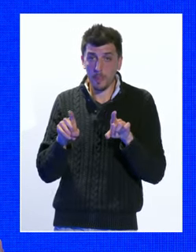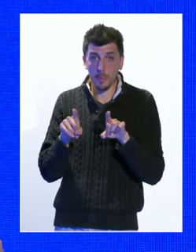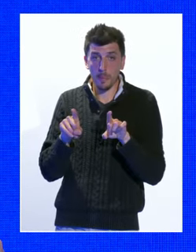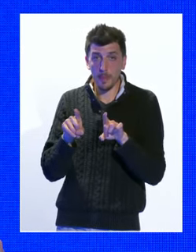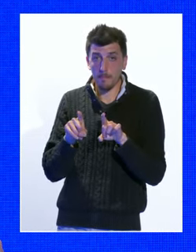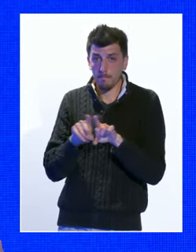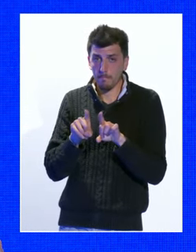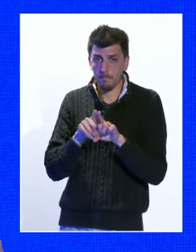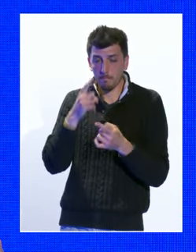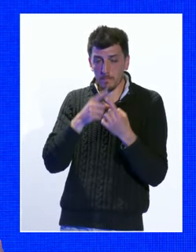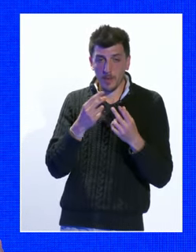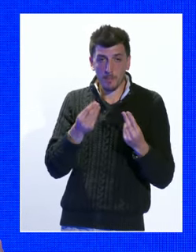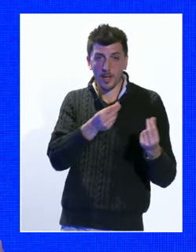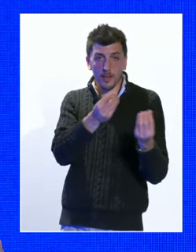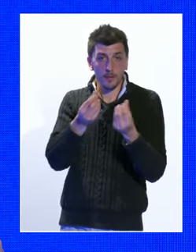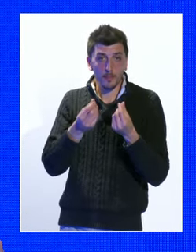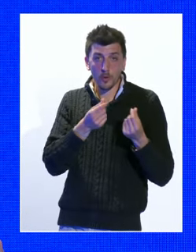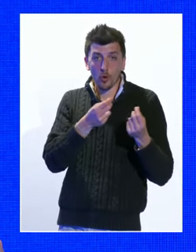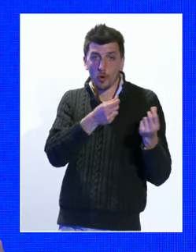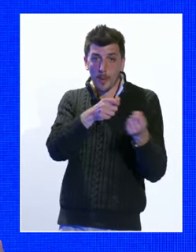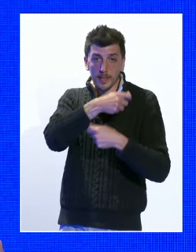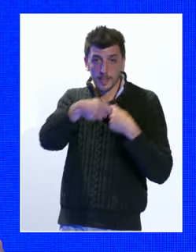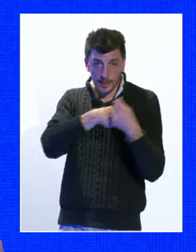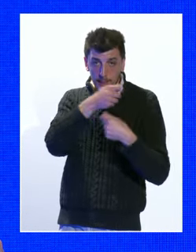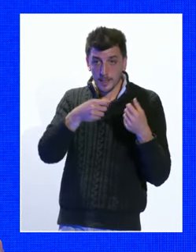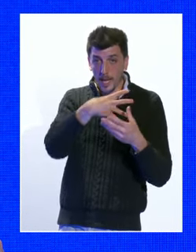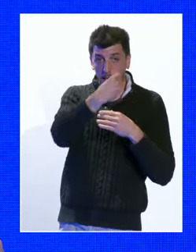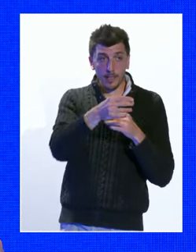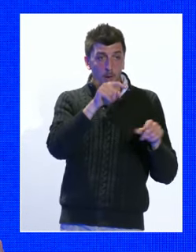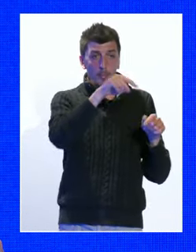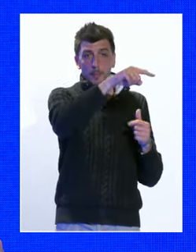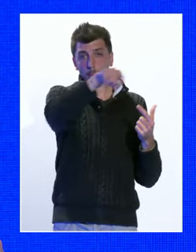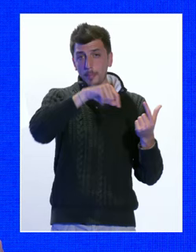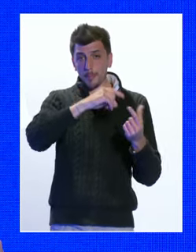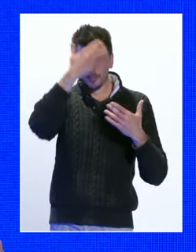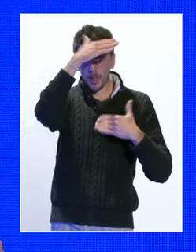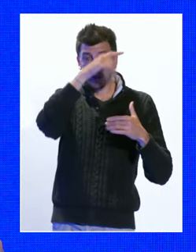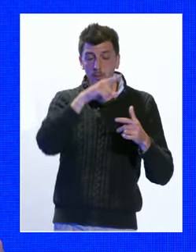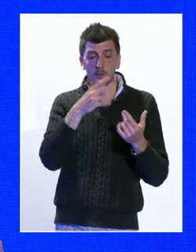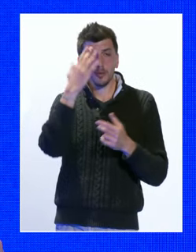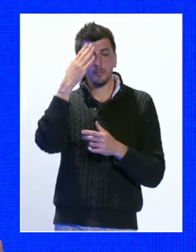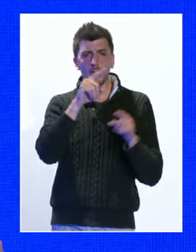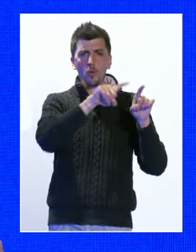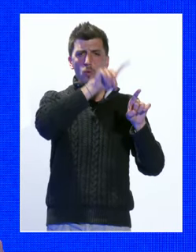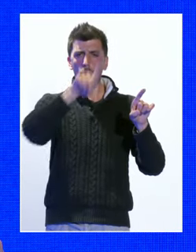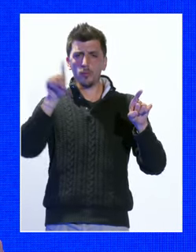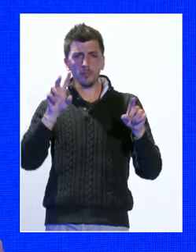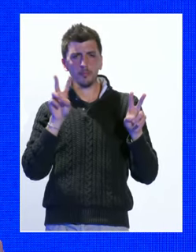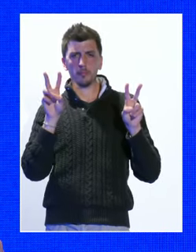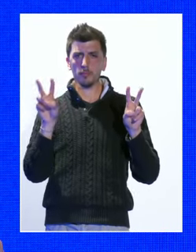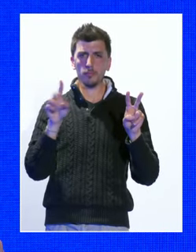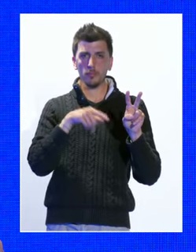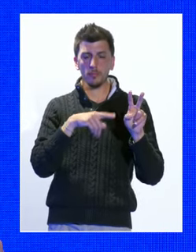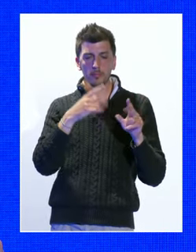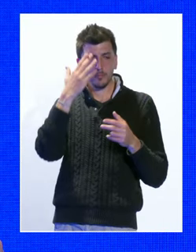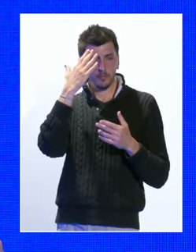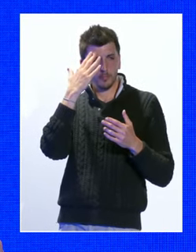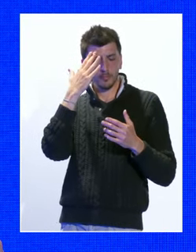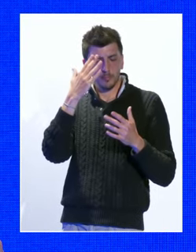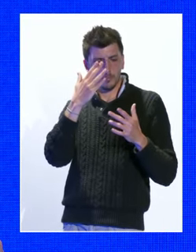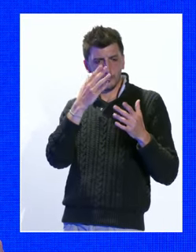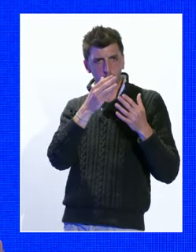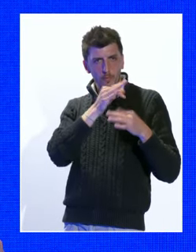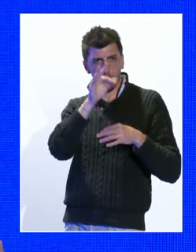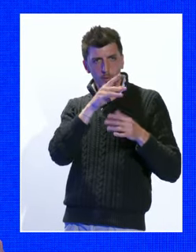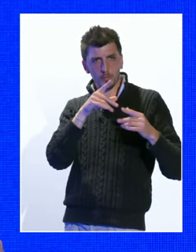semblable sur le commerce extérieur. Si vous regardez les courbes de la puissance de la France,